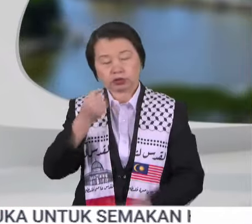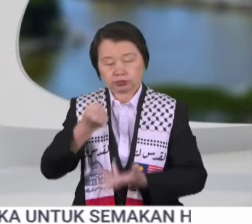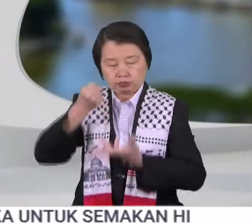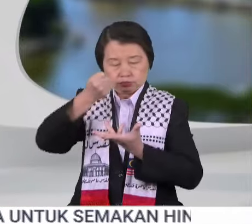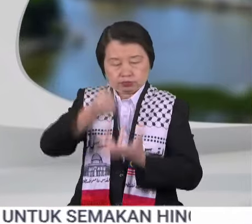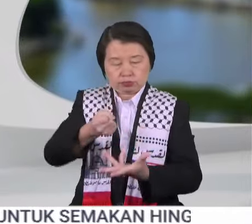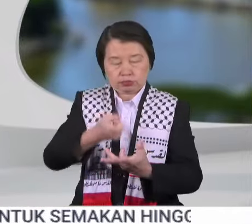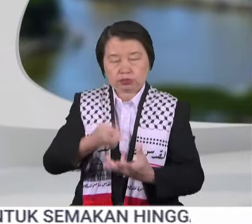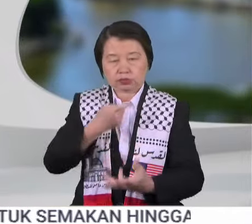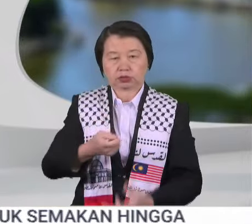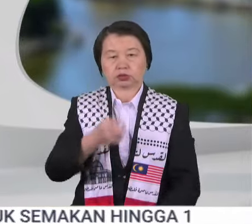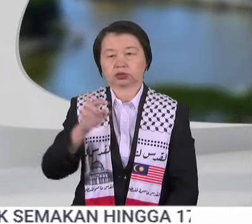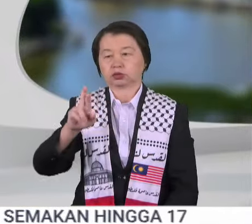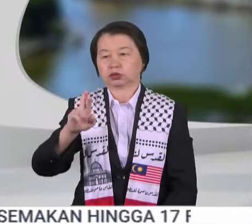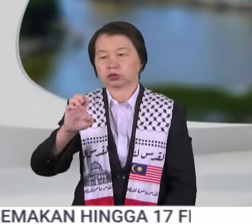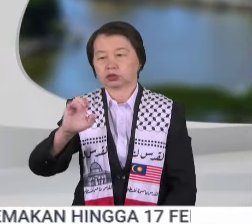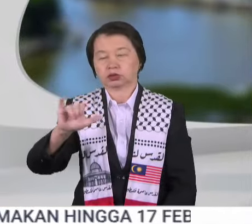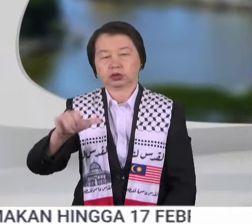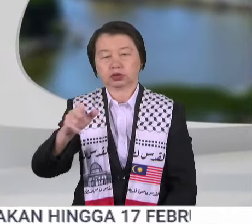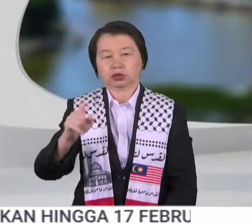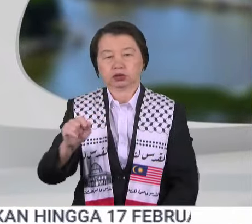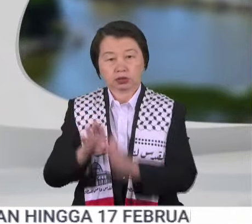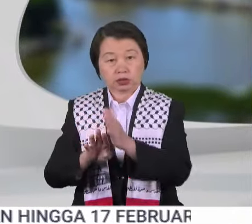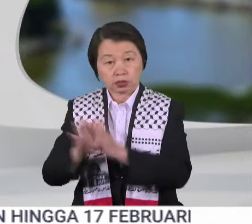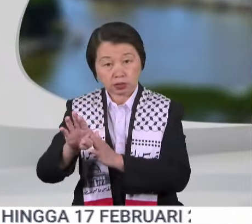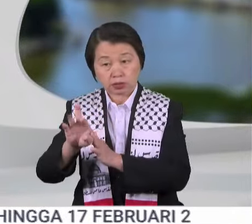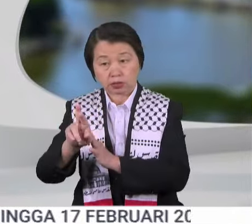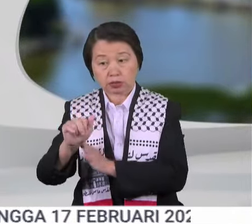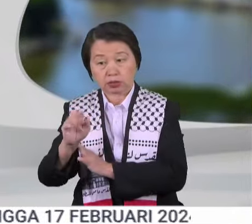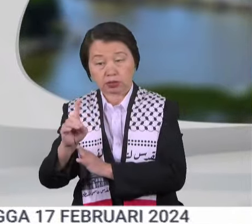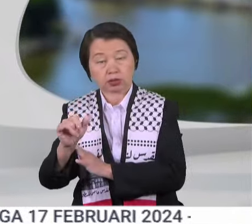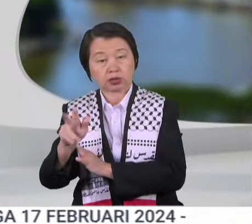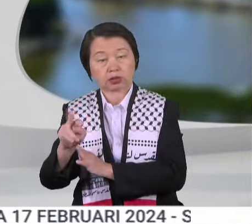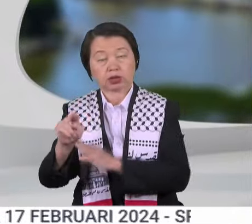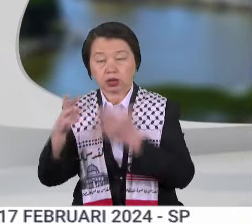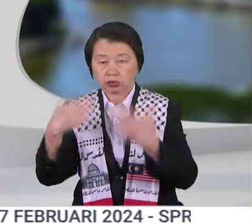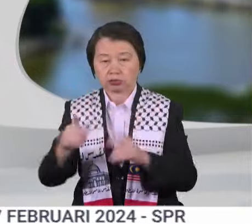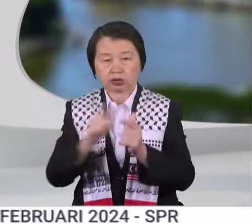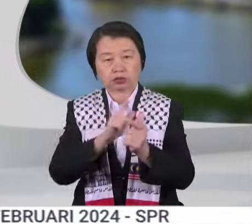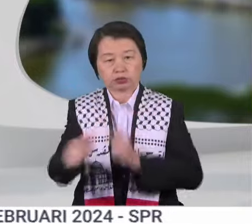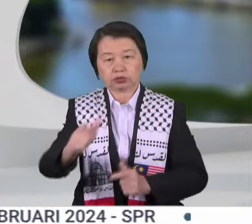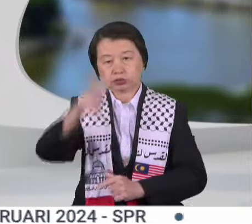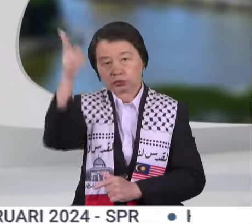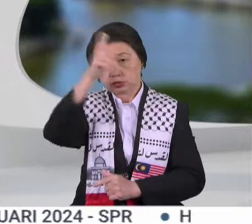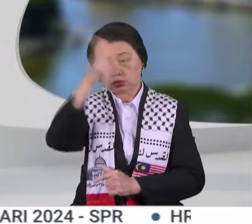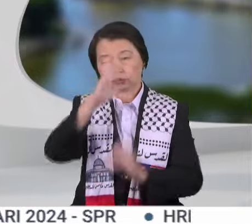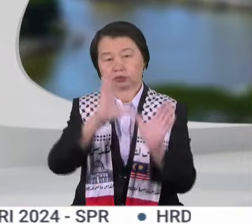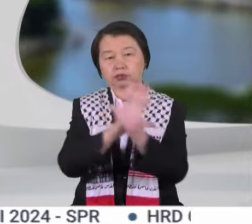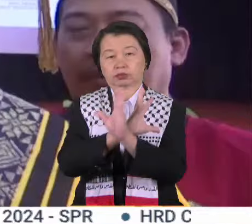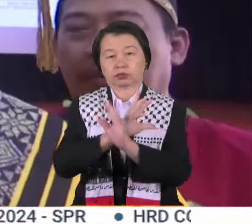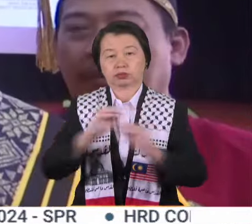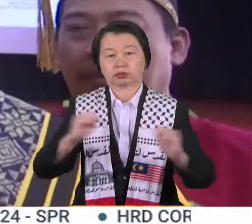peruntukan daripada rajang Delta development agency rada itu telah diluluskan oleh kerajaan